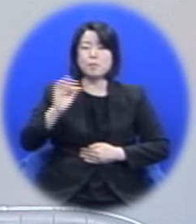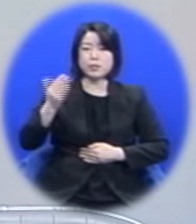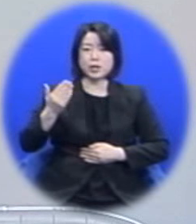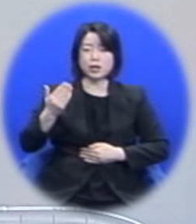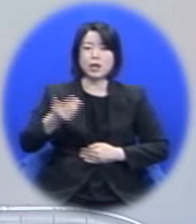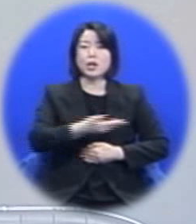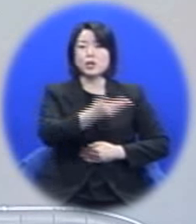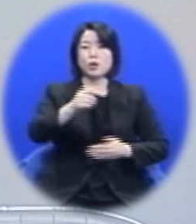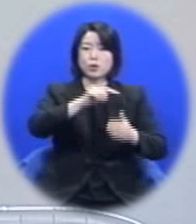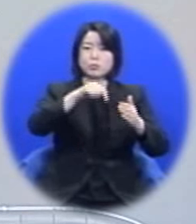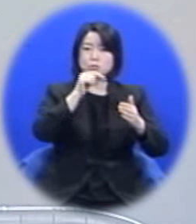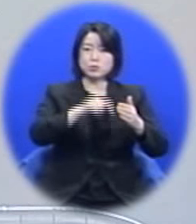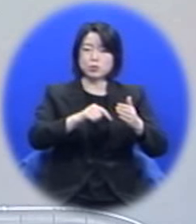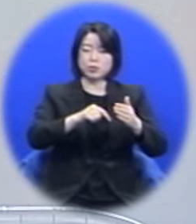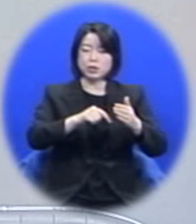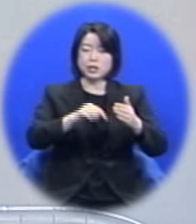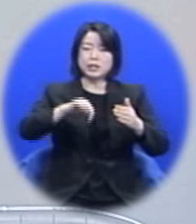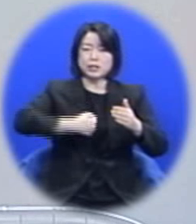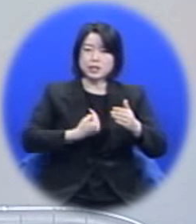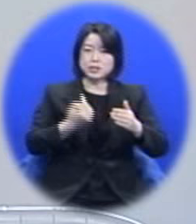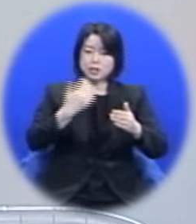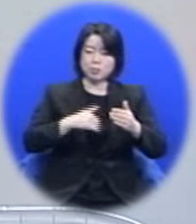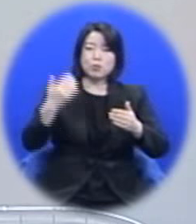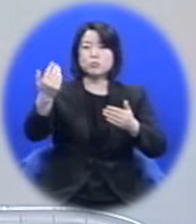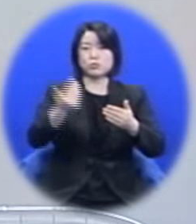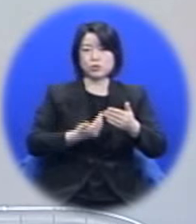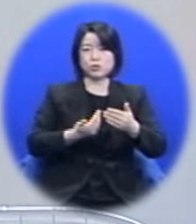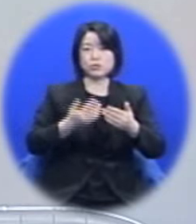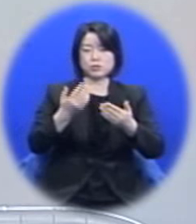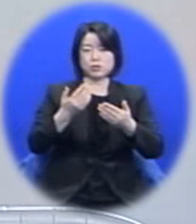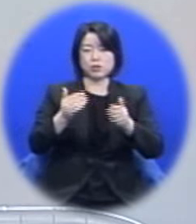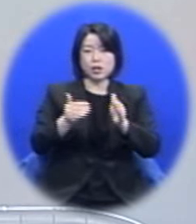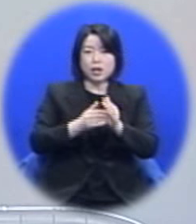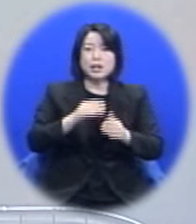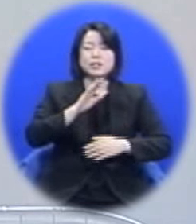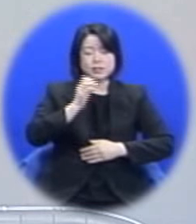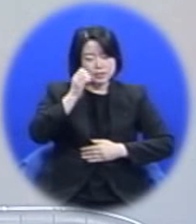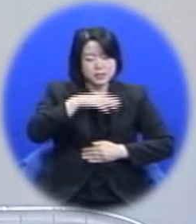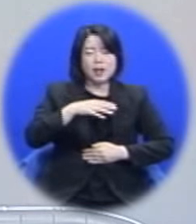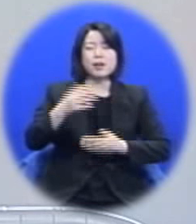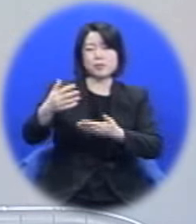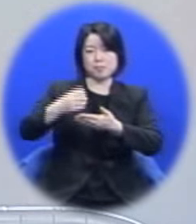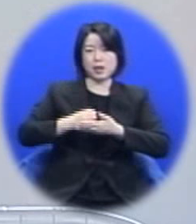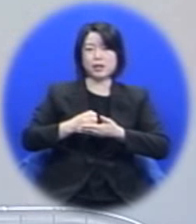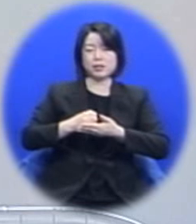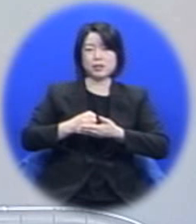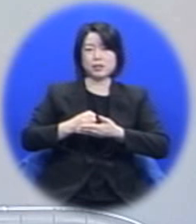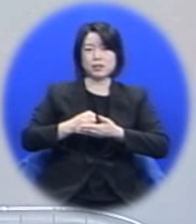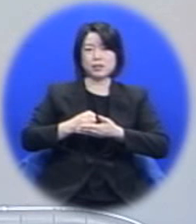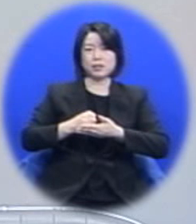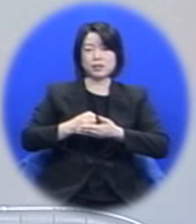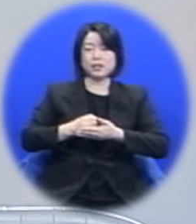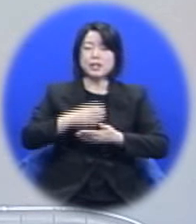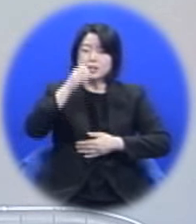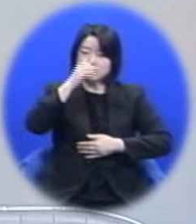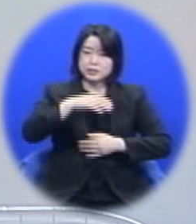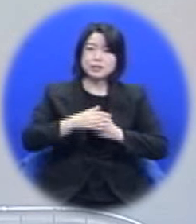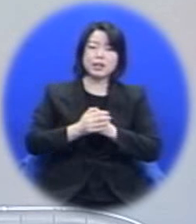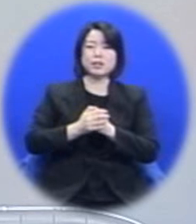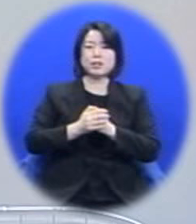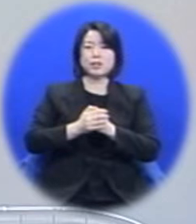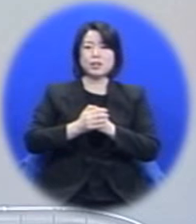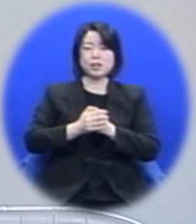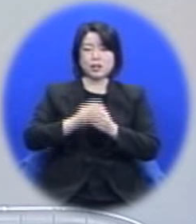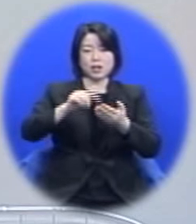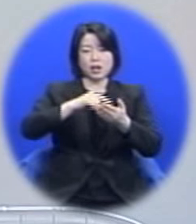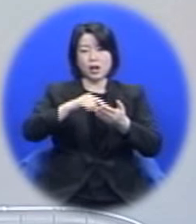속에 당신의 몸을 주셨다는 것입니다. 그냥 받아들이세요. 이건 그냥 값없이